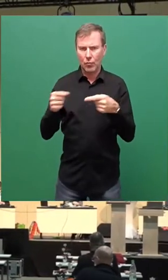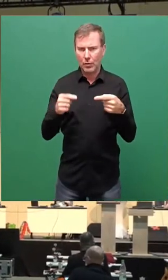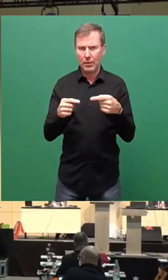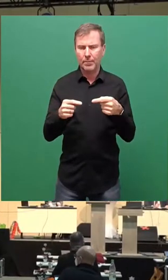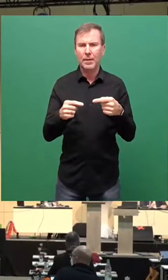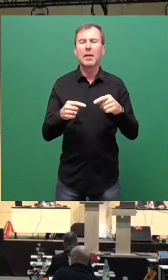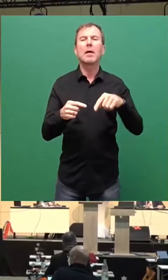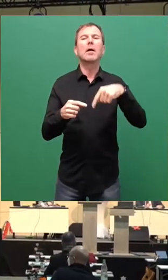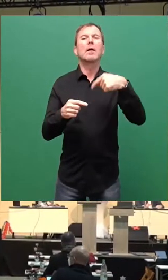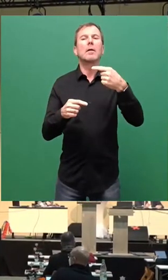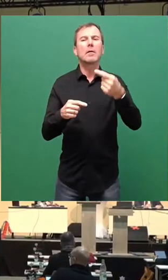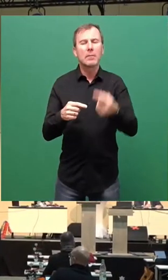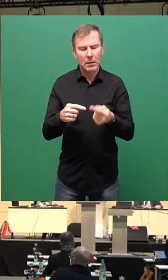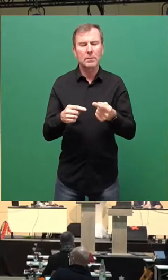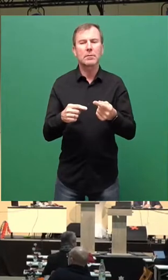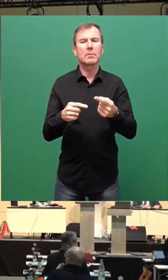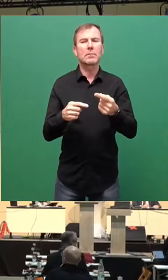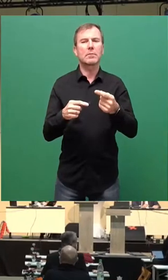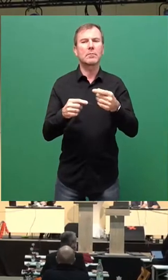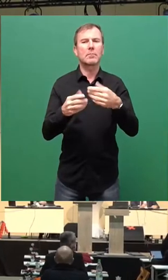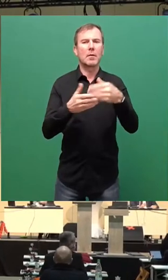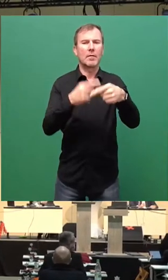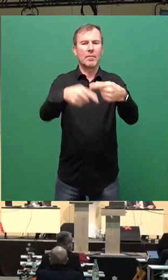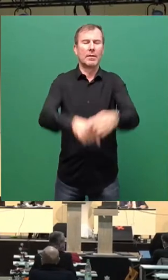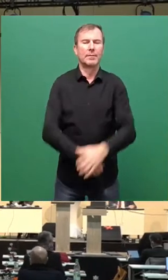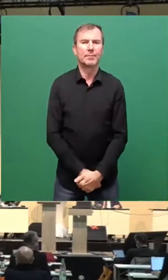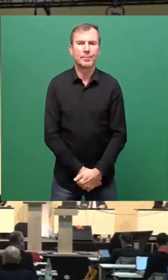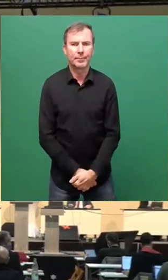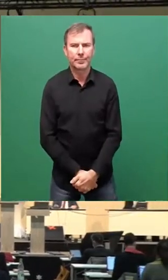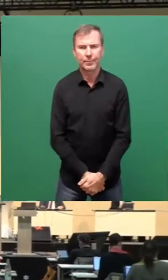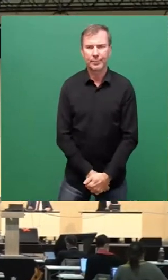damit Sie sich schon vorbereiten können. Herr Pinkert, bitteschön.